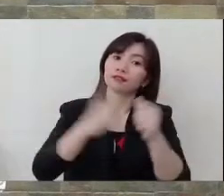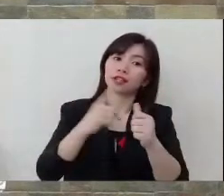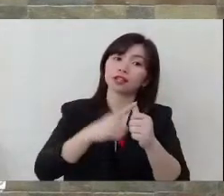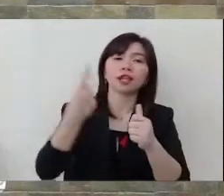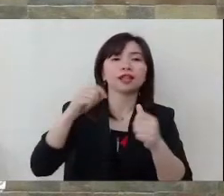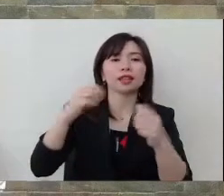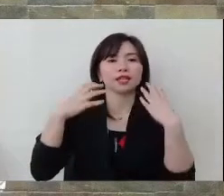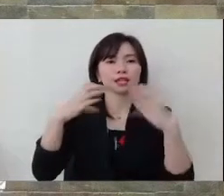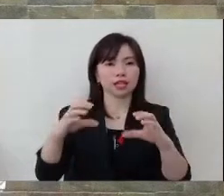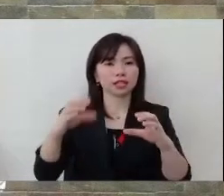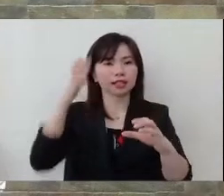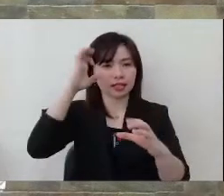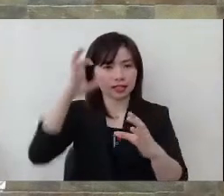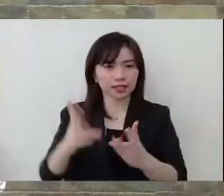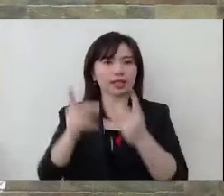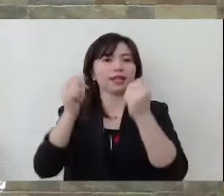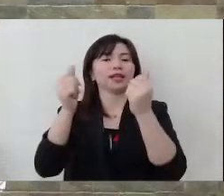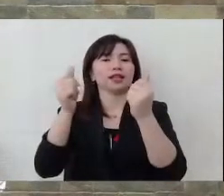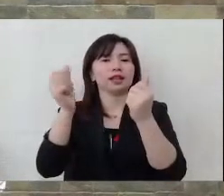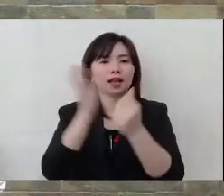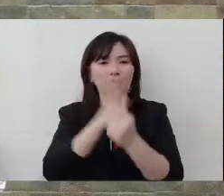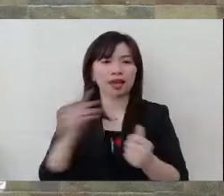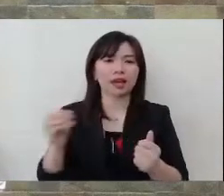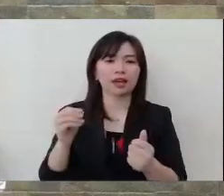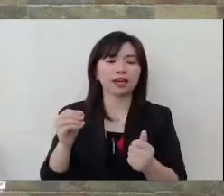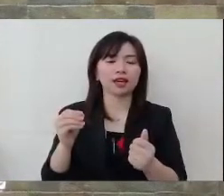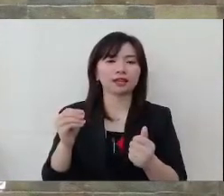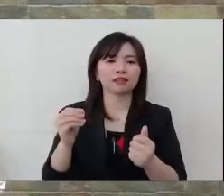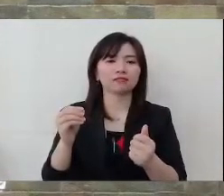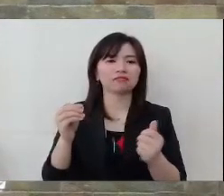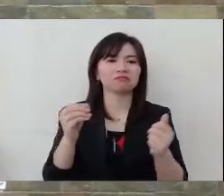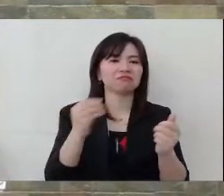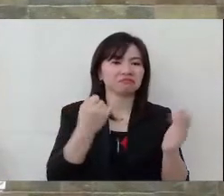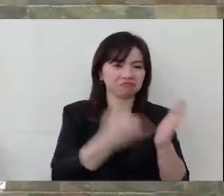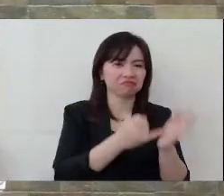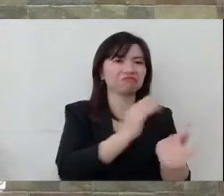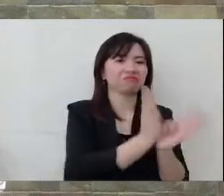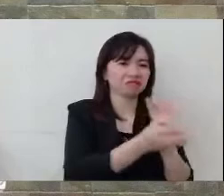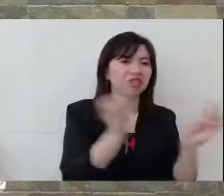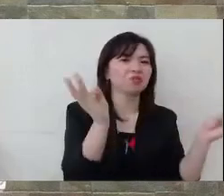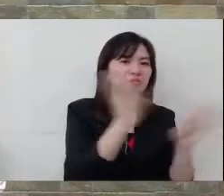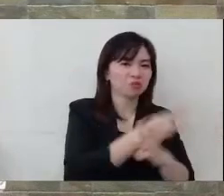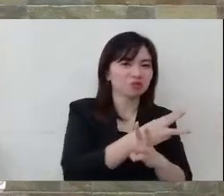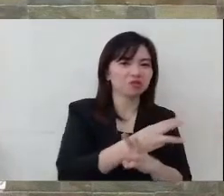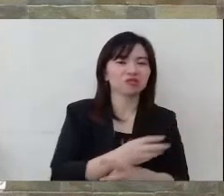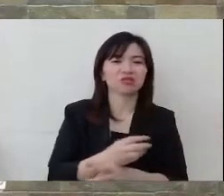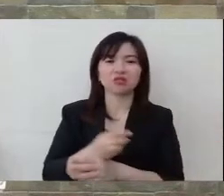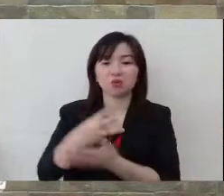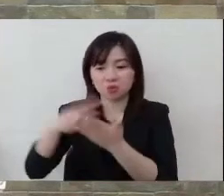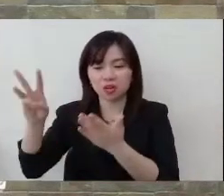gumaling. Pangalawa, worst comes to worst, yung buhay niya.